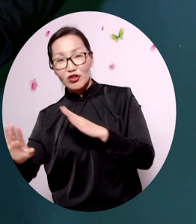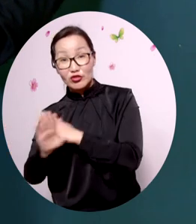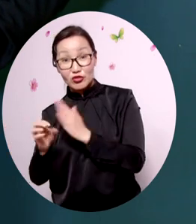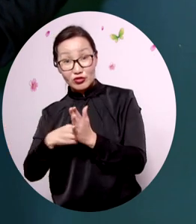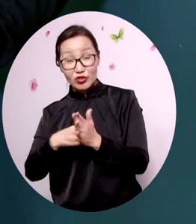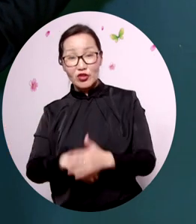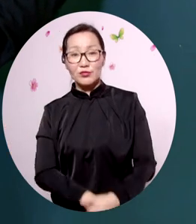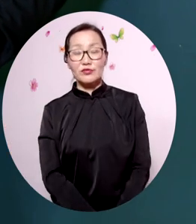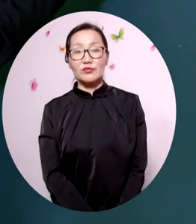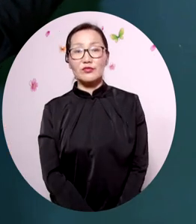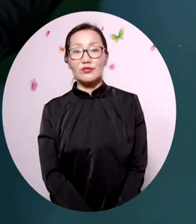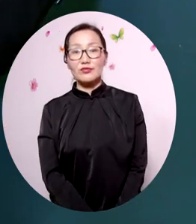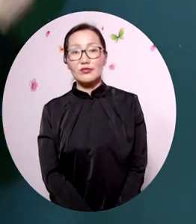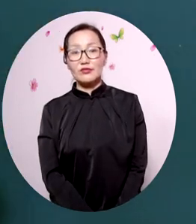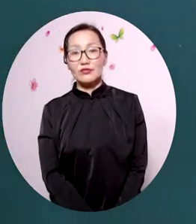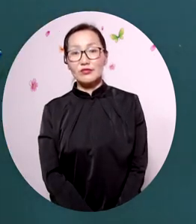ёстой.